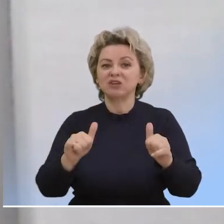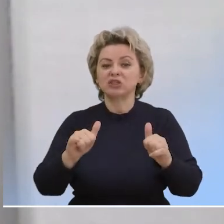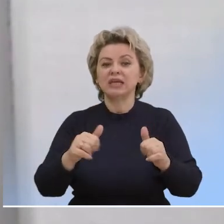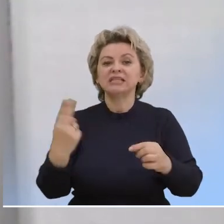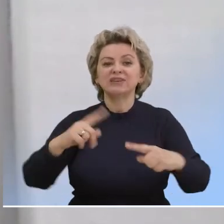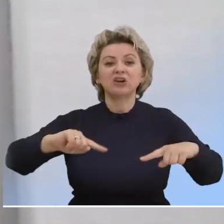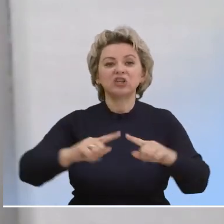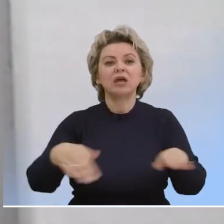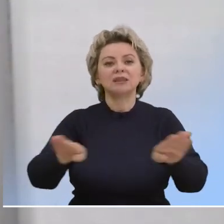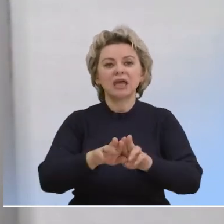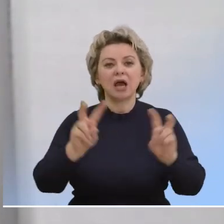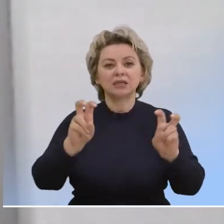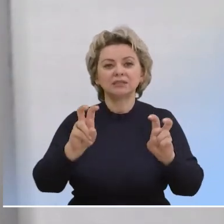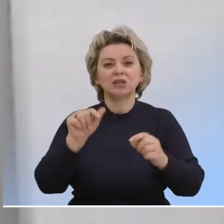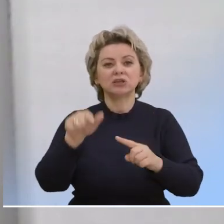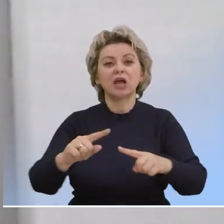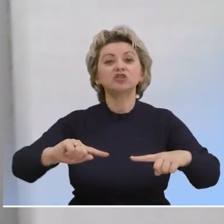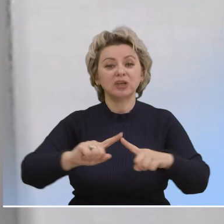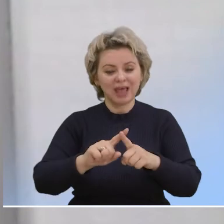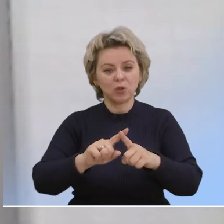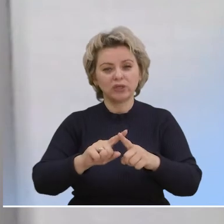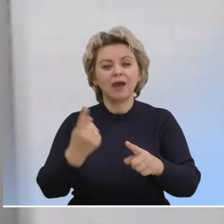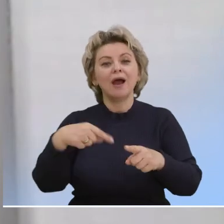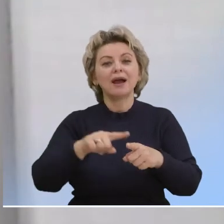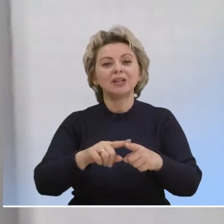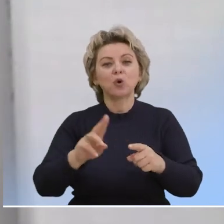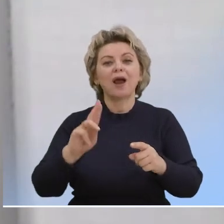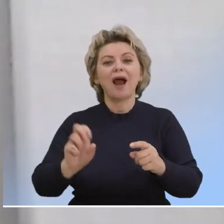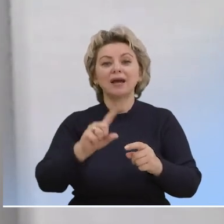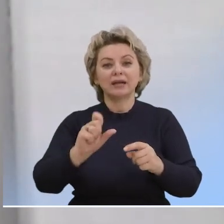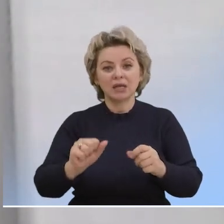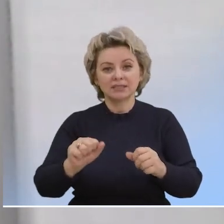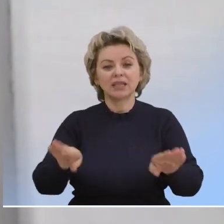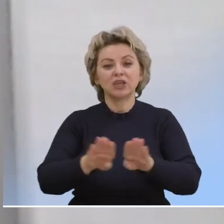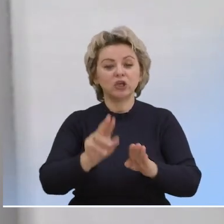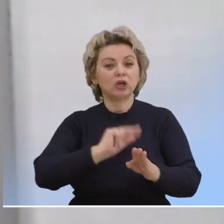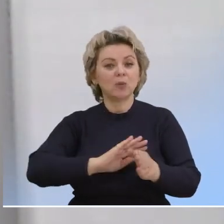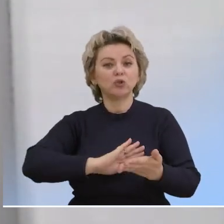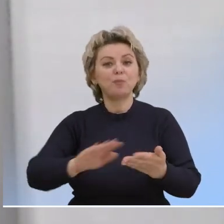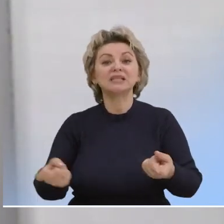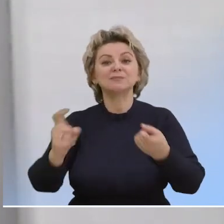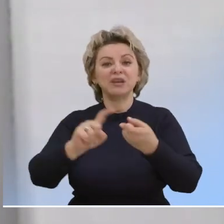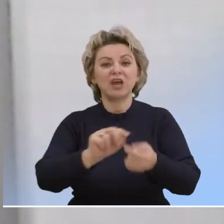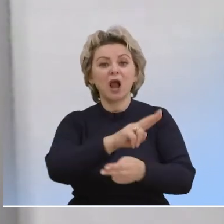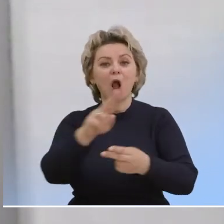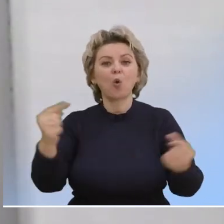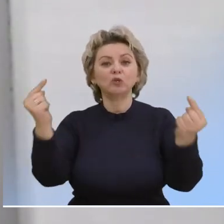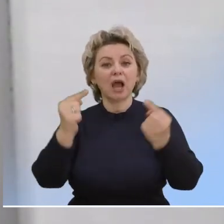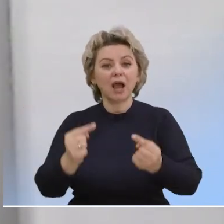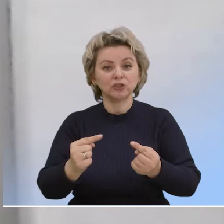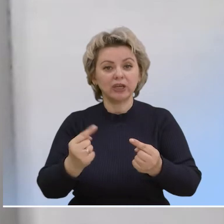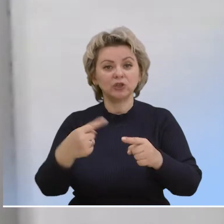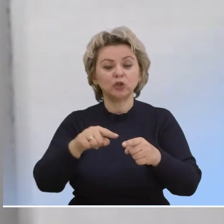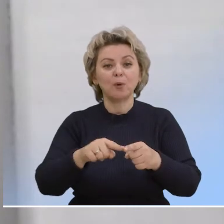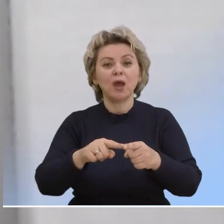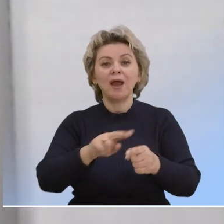технологий, так называемых сквозных технологий, которые как раз-таки работают без привязки к какому-то конкретному